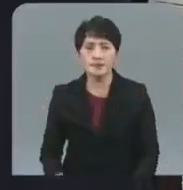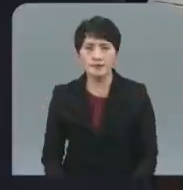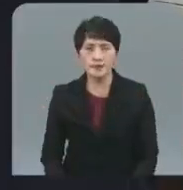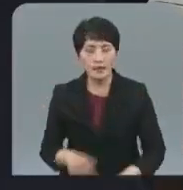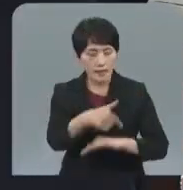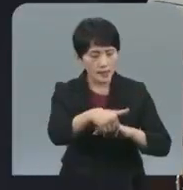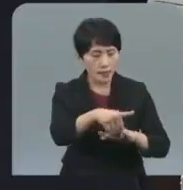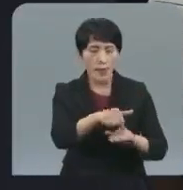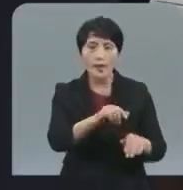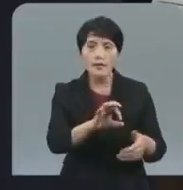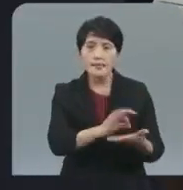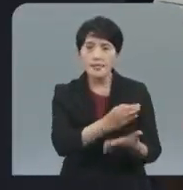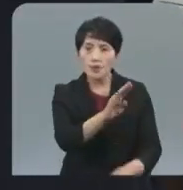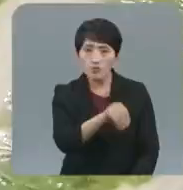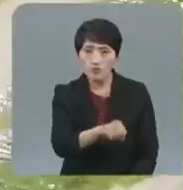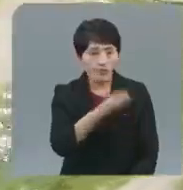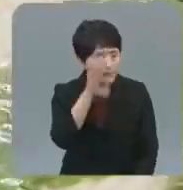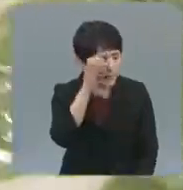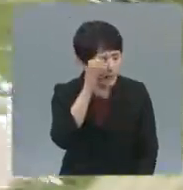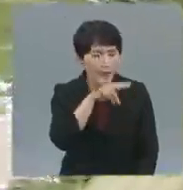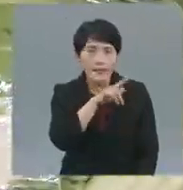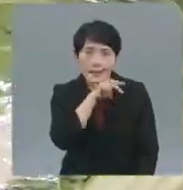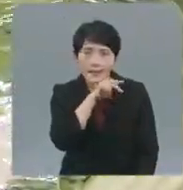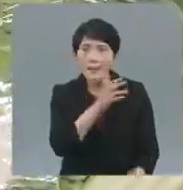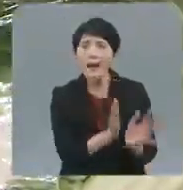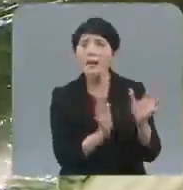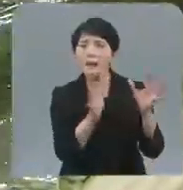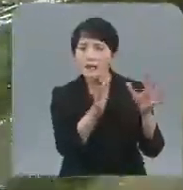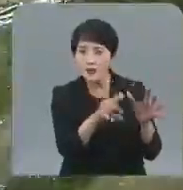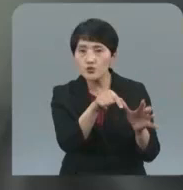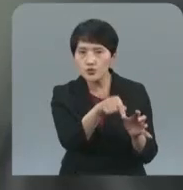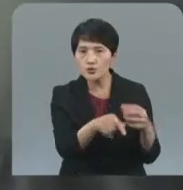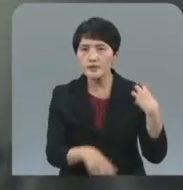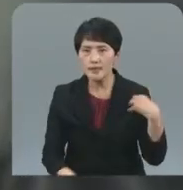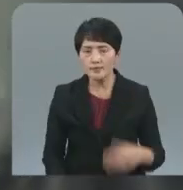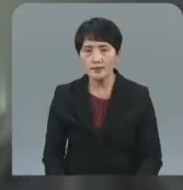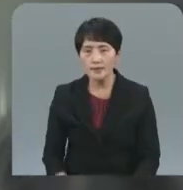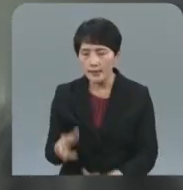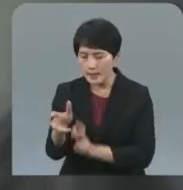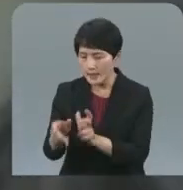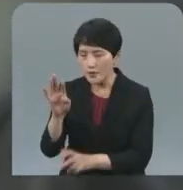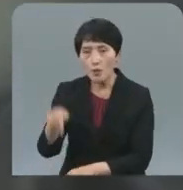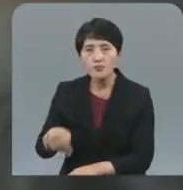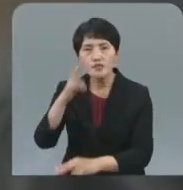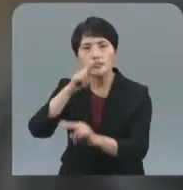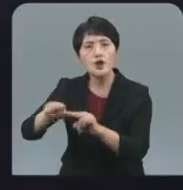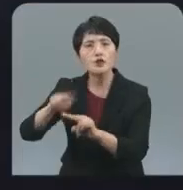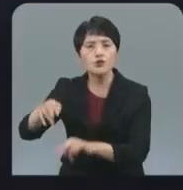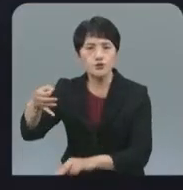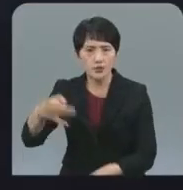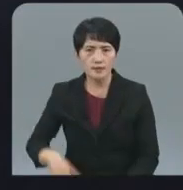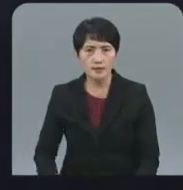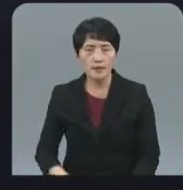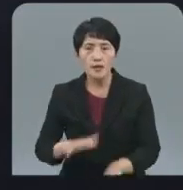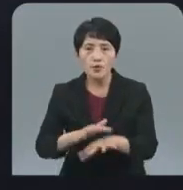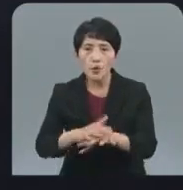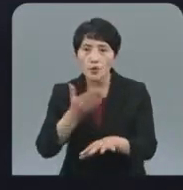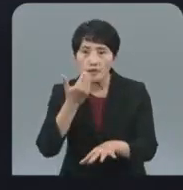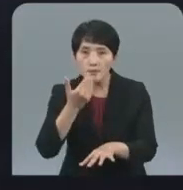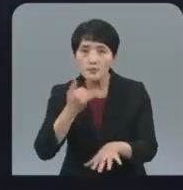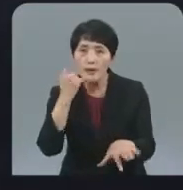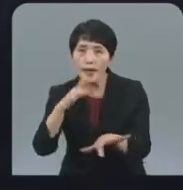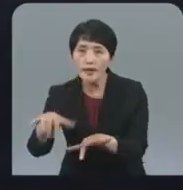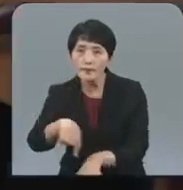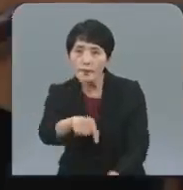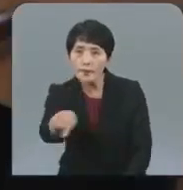门次官会议的跨部门会议机制，由各部门次官担任物价稳定负责人，推动主要商